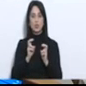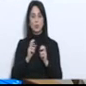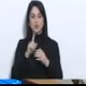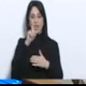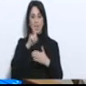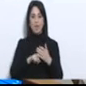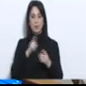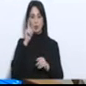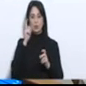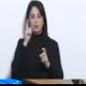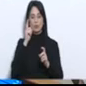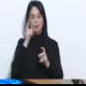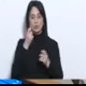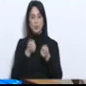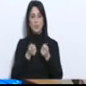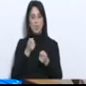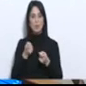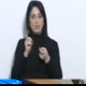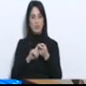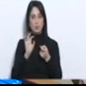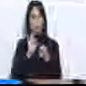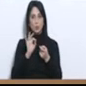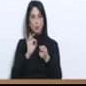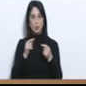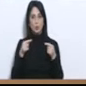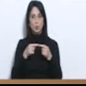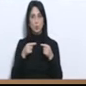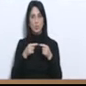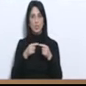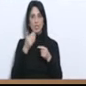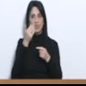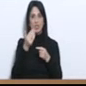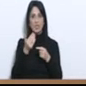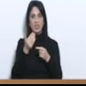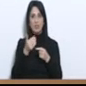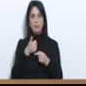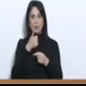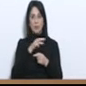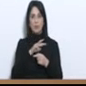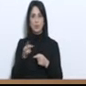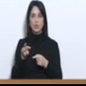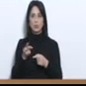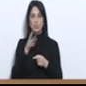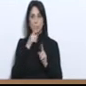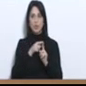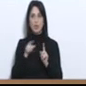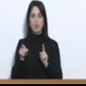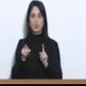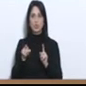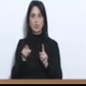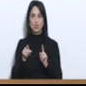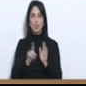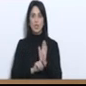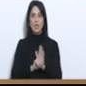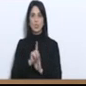religiuri umtsesobebis integratsiasan dakavshirebis zustat tkveni premierobis periodshi